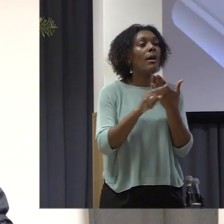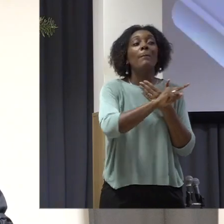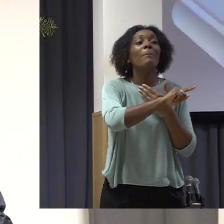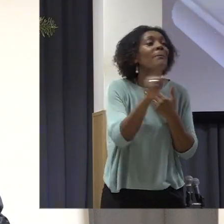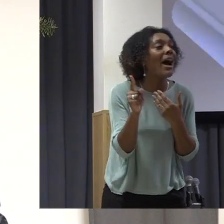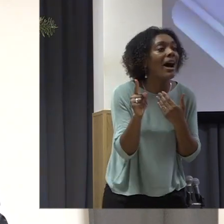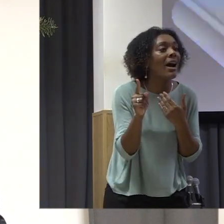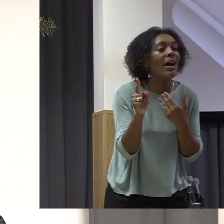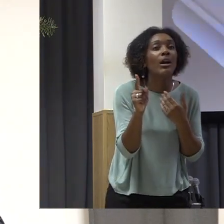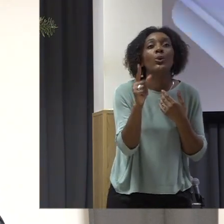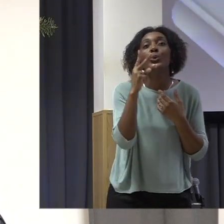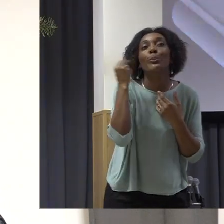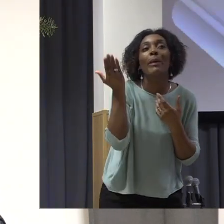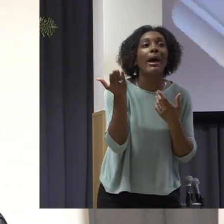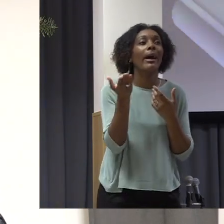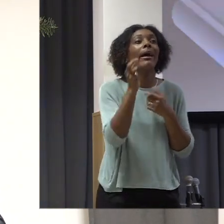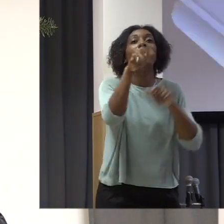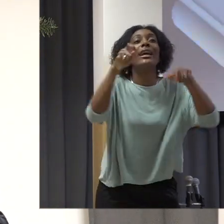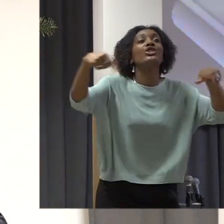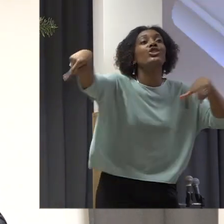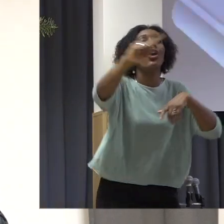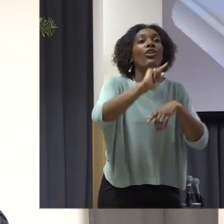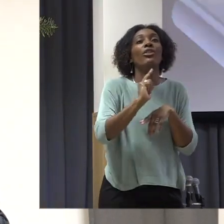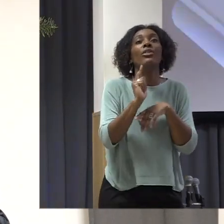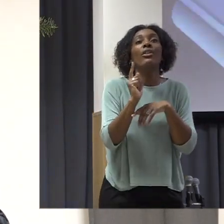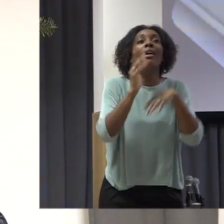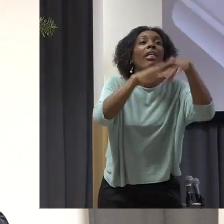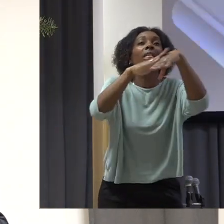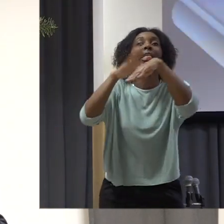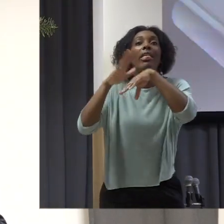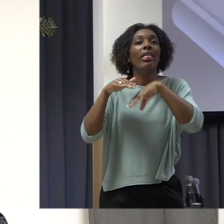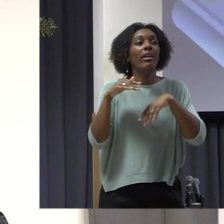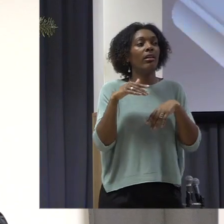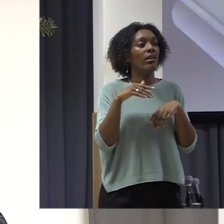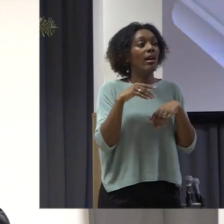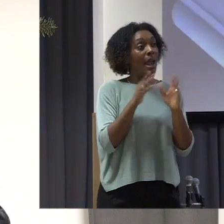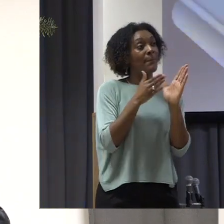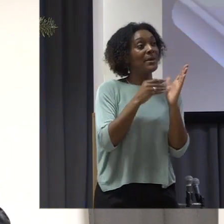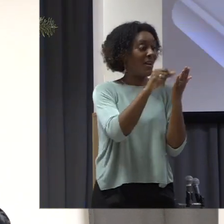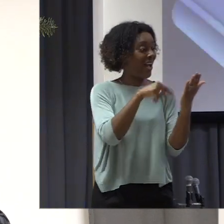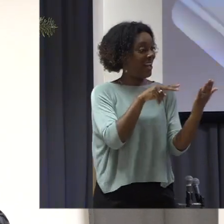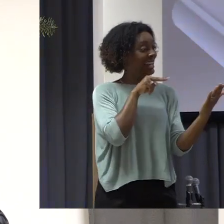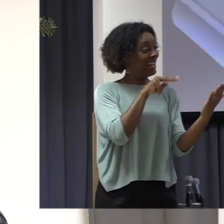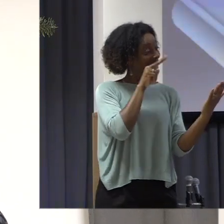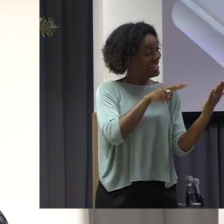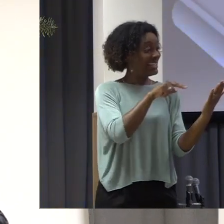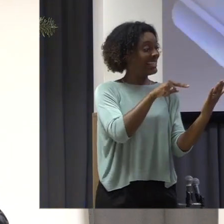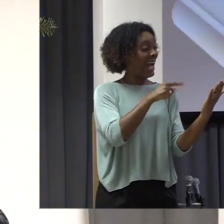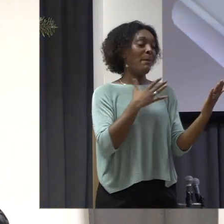soient flattés, que le message plaise aux hommes, mais que le message qui est apporté puisse plaire à